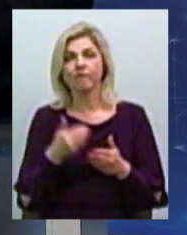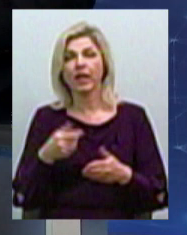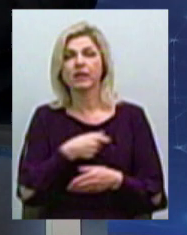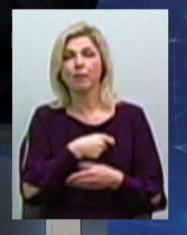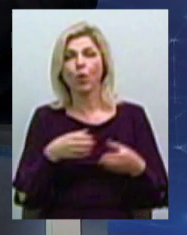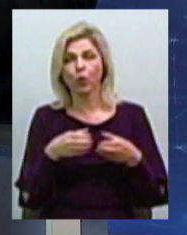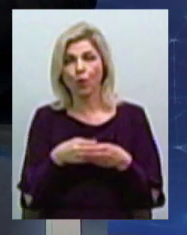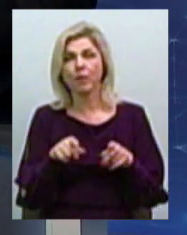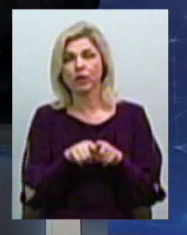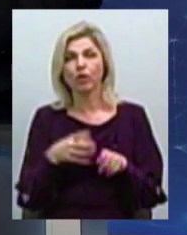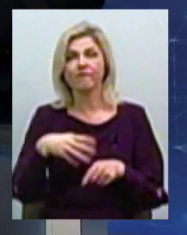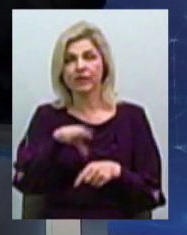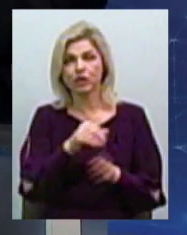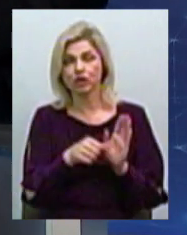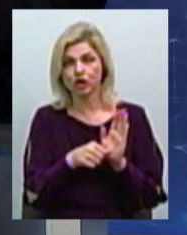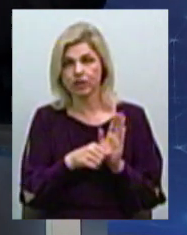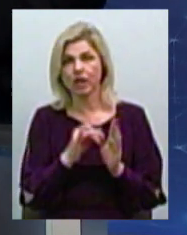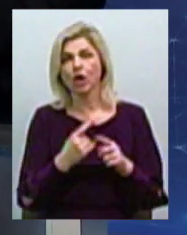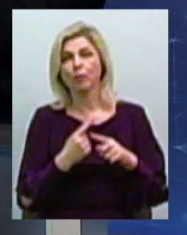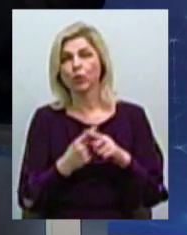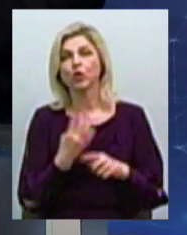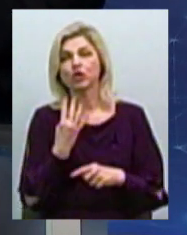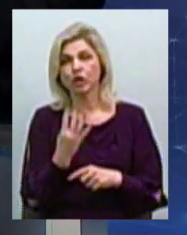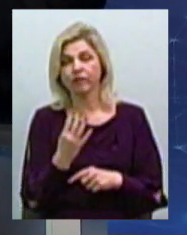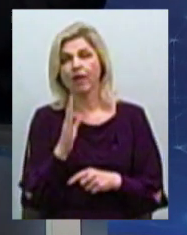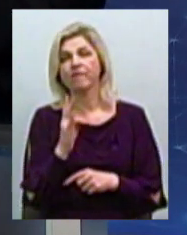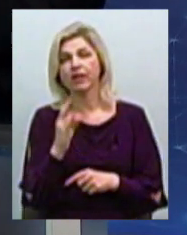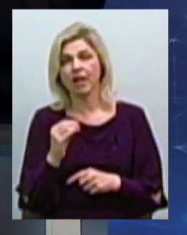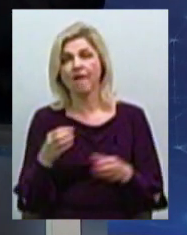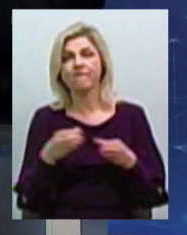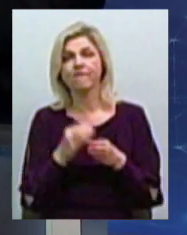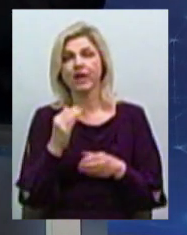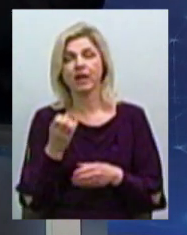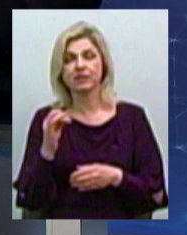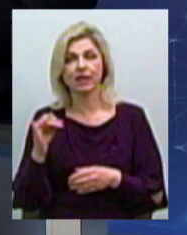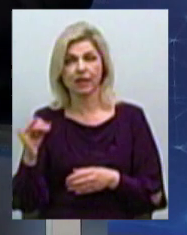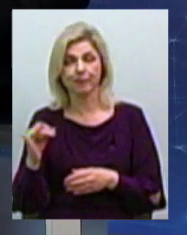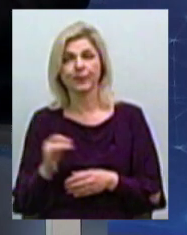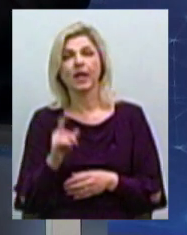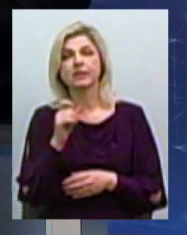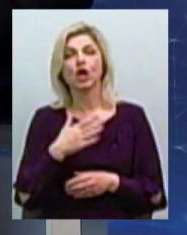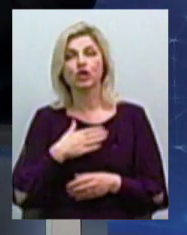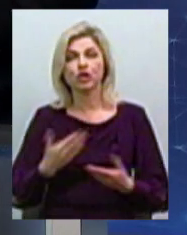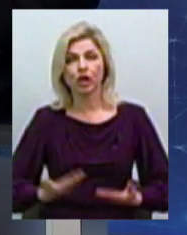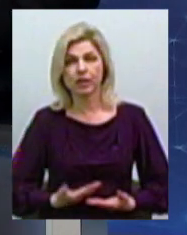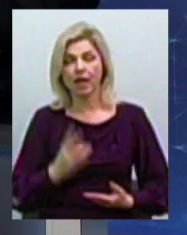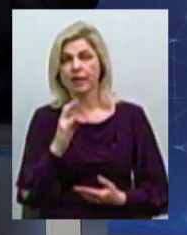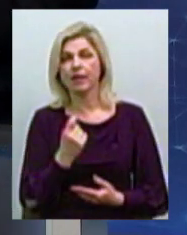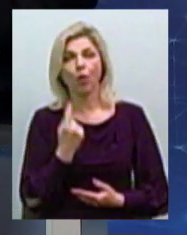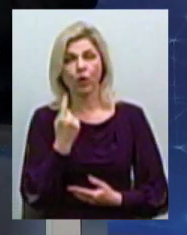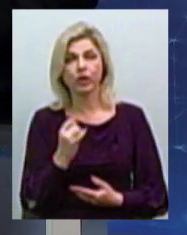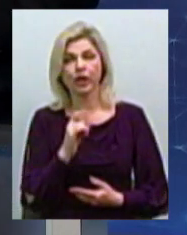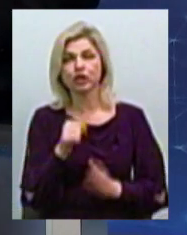групи також всі шестеро, плюс четверо позафракційних. Від опозиційної платформи «За життя» жоден з